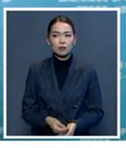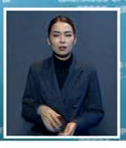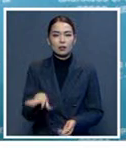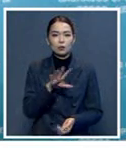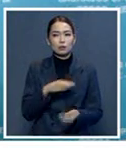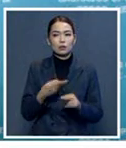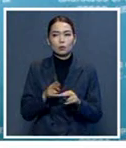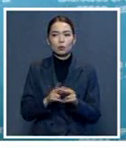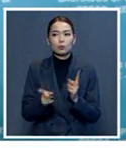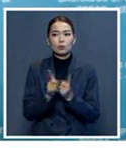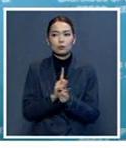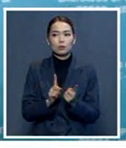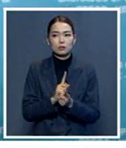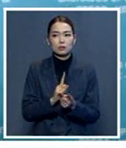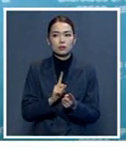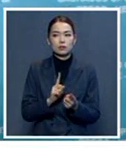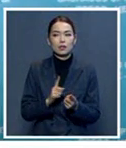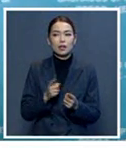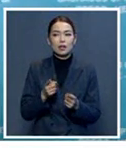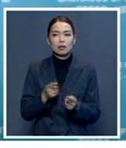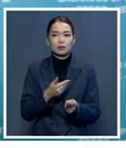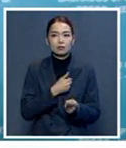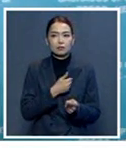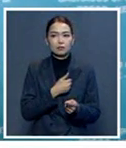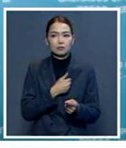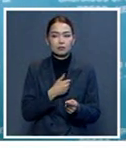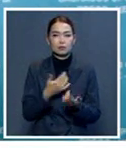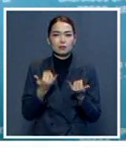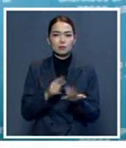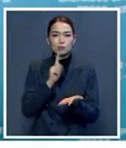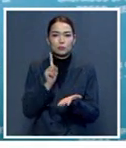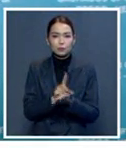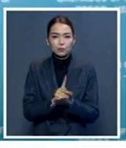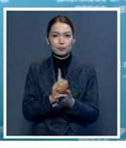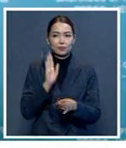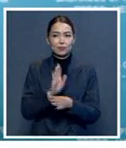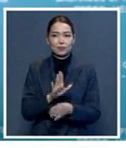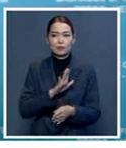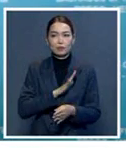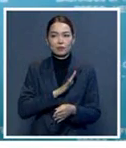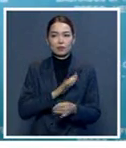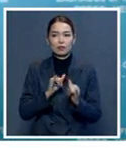өзгеріс, маңызды бір жаңалық, бірақ одан да маңыздысы біз ел болып мына қаламыздың көркеюін,